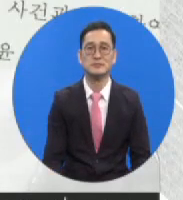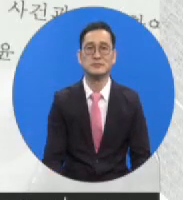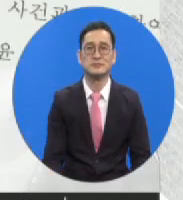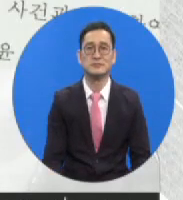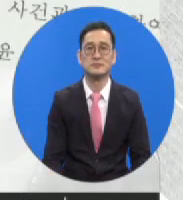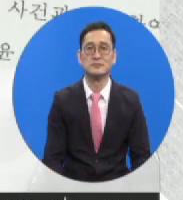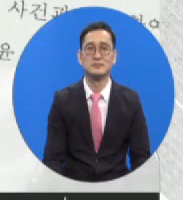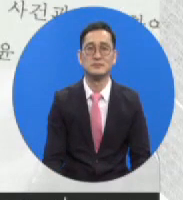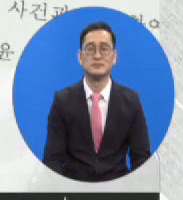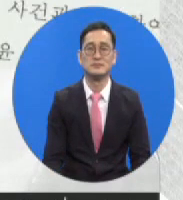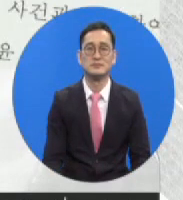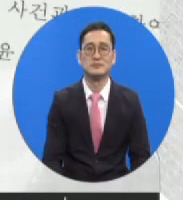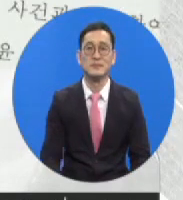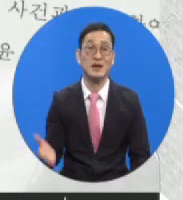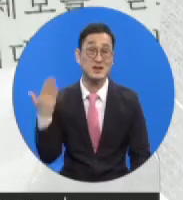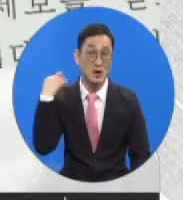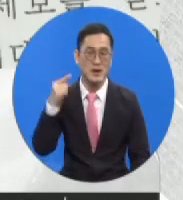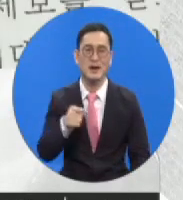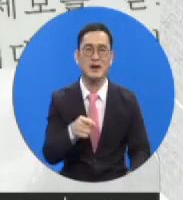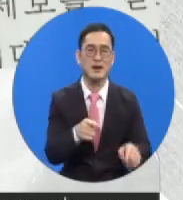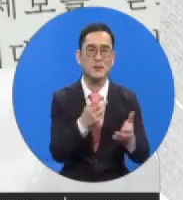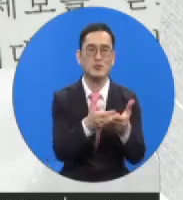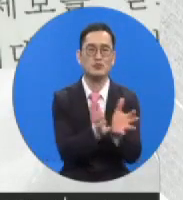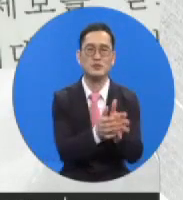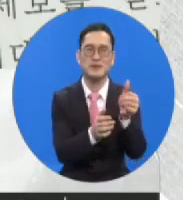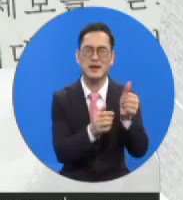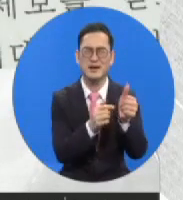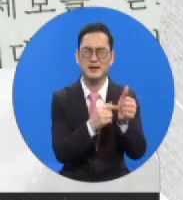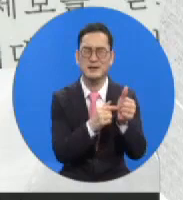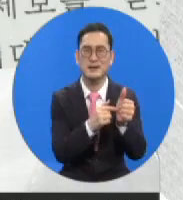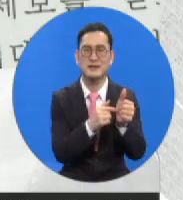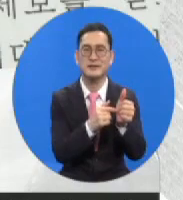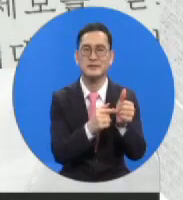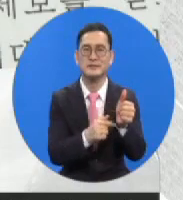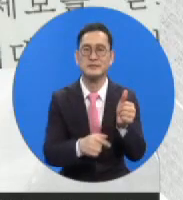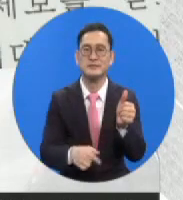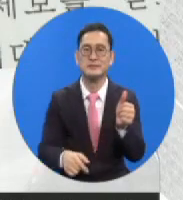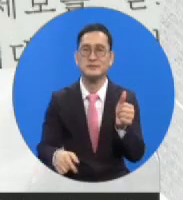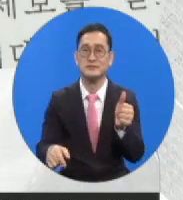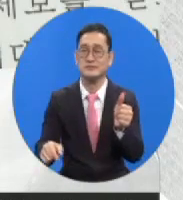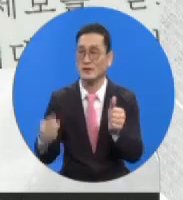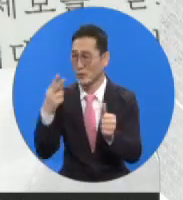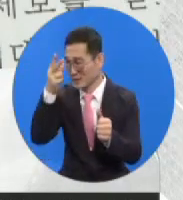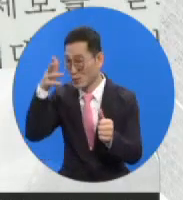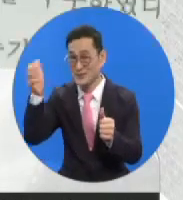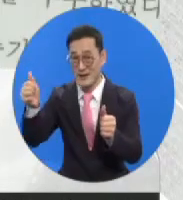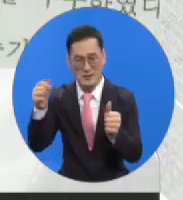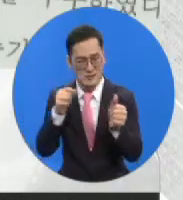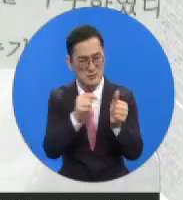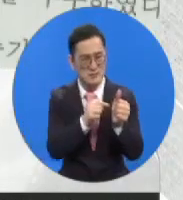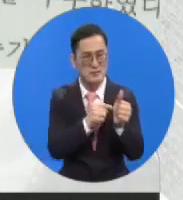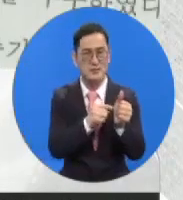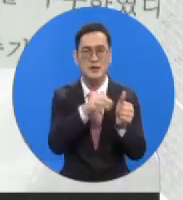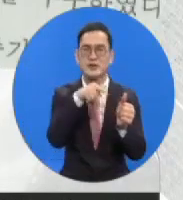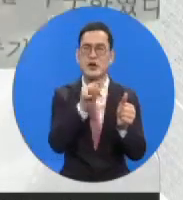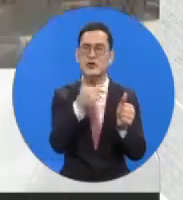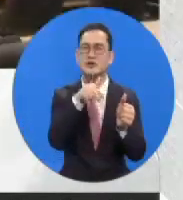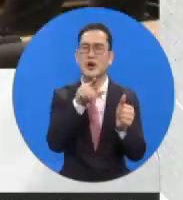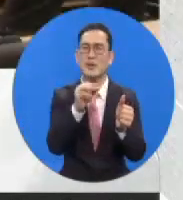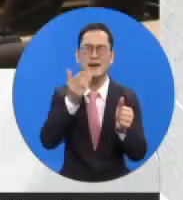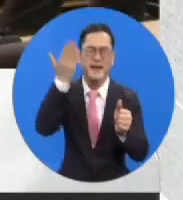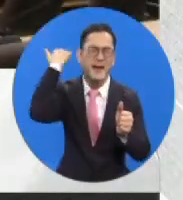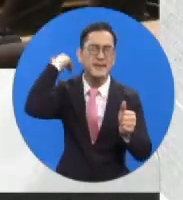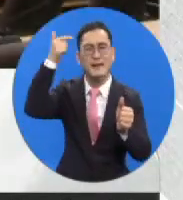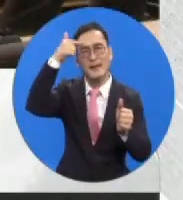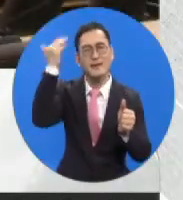때 김종빈 검찰총장이 사의를 표명했다. 자신도 그때 그게 맞다고 생각했다 이렇게 얘기하면서 이 자신의 사의가 수사 지휘권